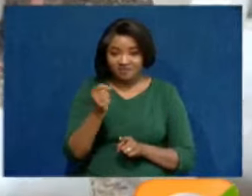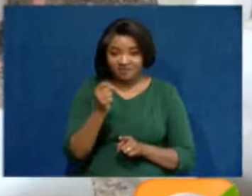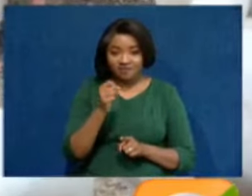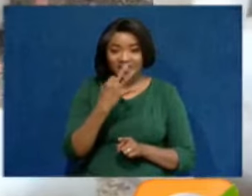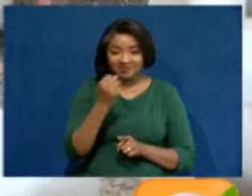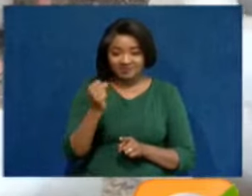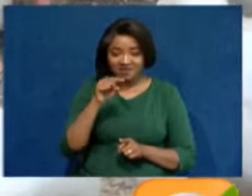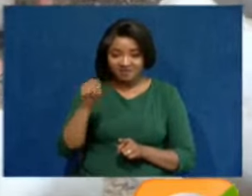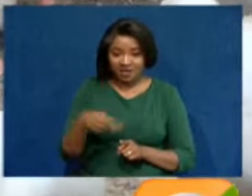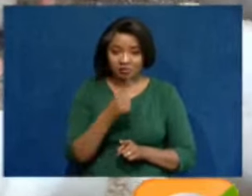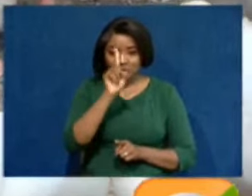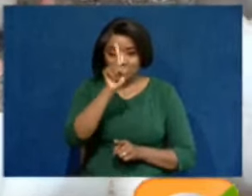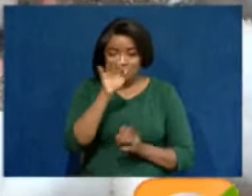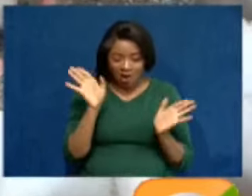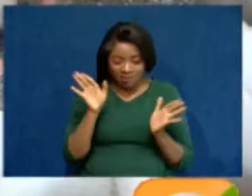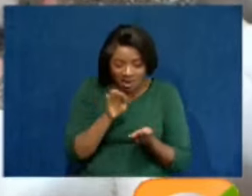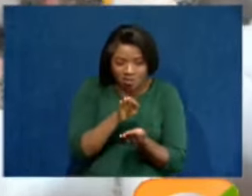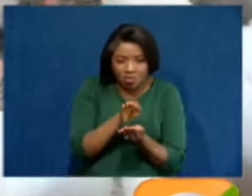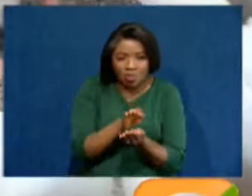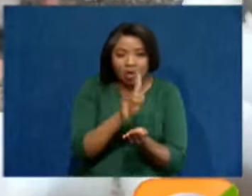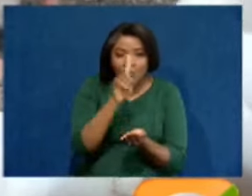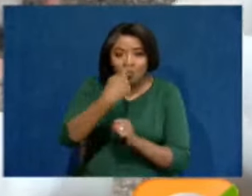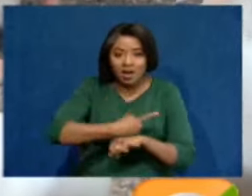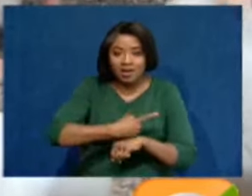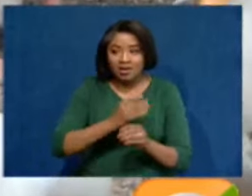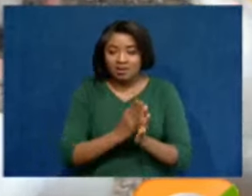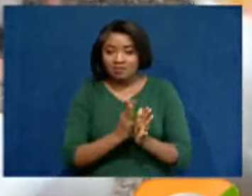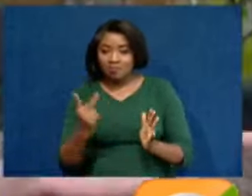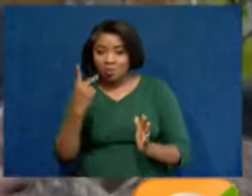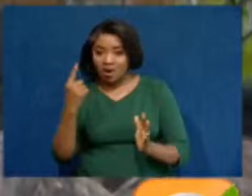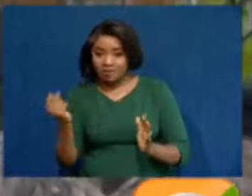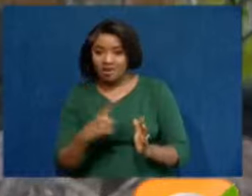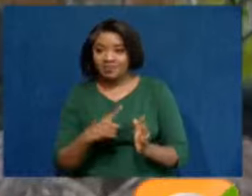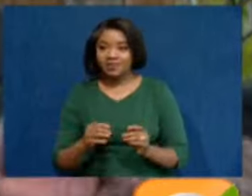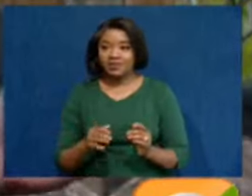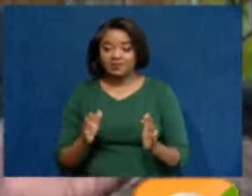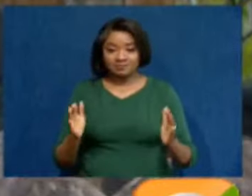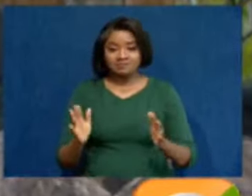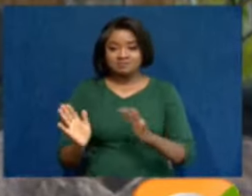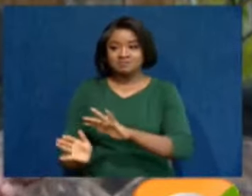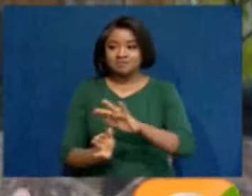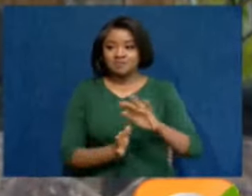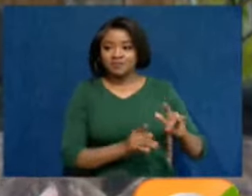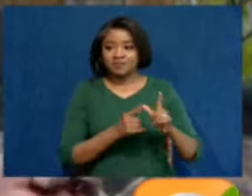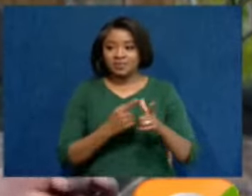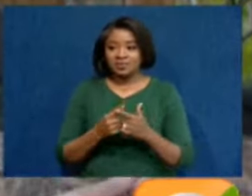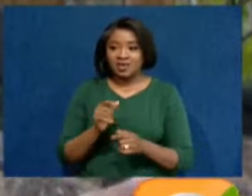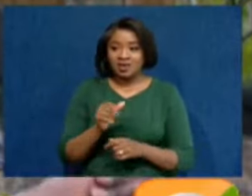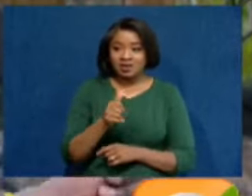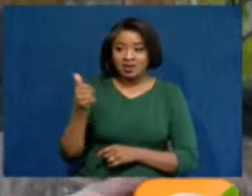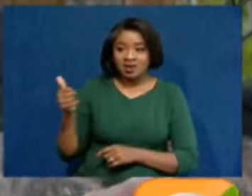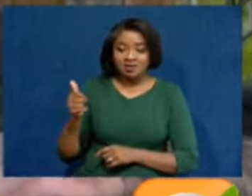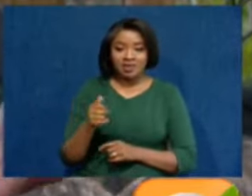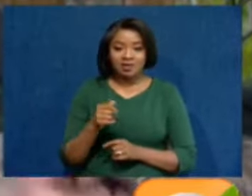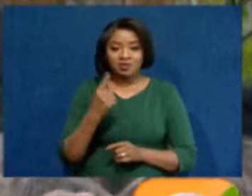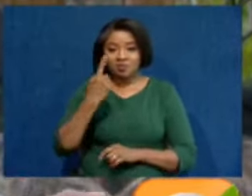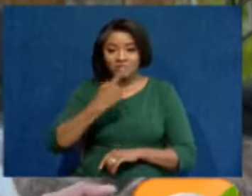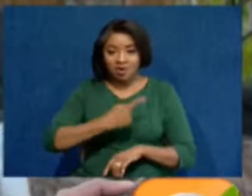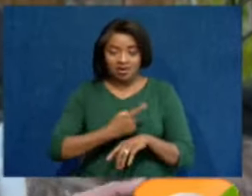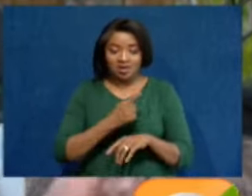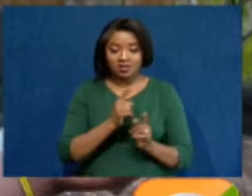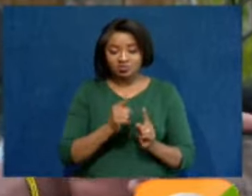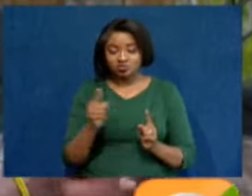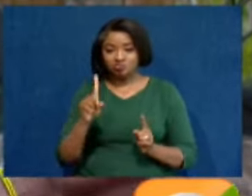geese. Hii ni ina produce more kuliko the other one. Then price wise hii ni hii chicks a day old to 1 month ni